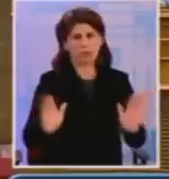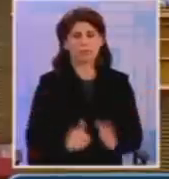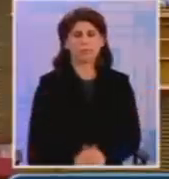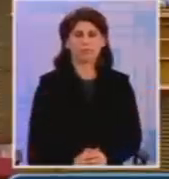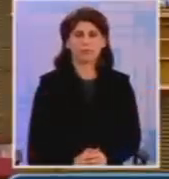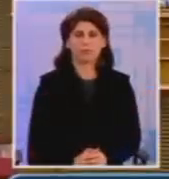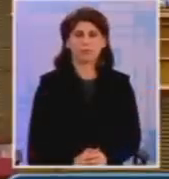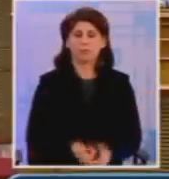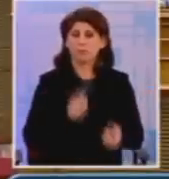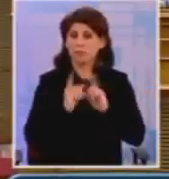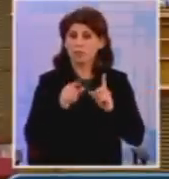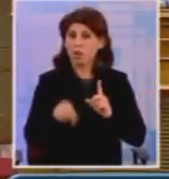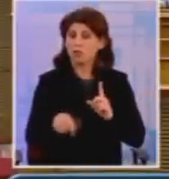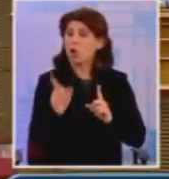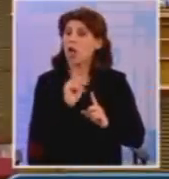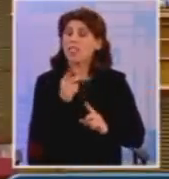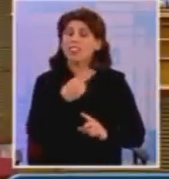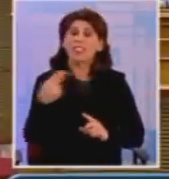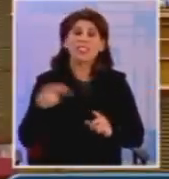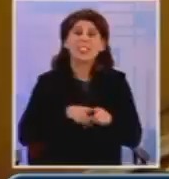Η συμφωνία όμως αυτή δεν αφορούσε